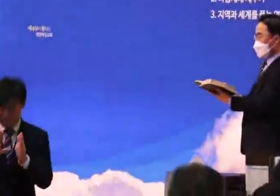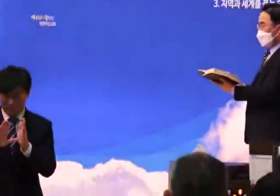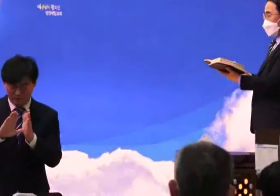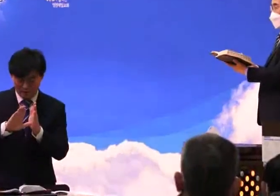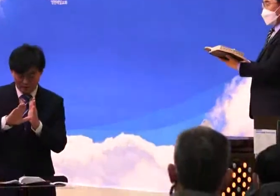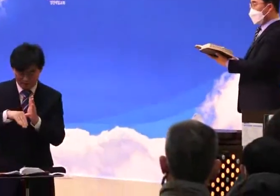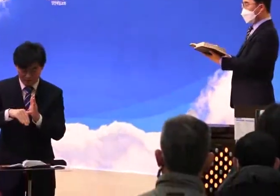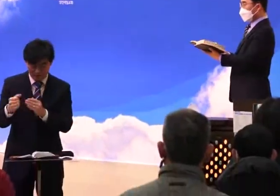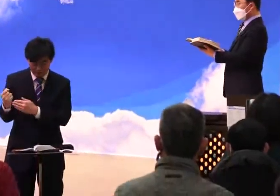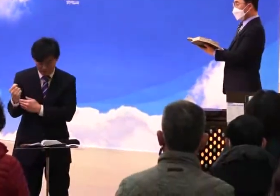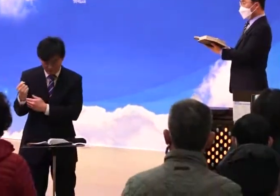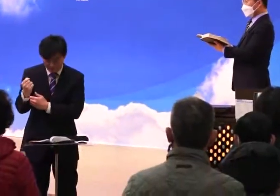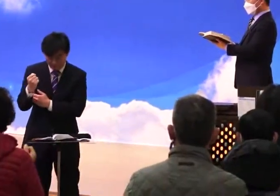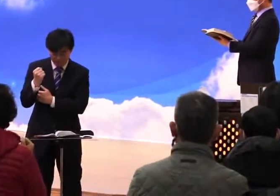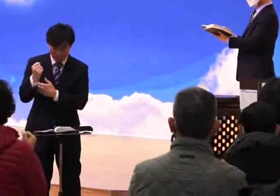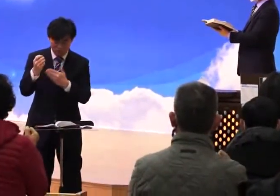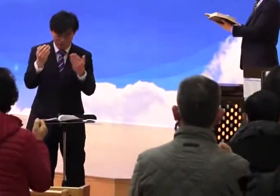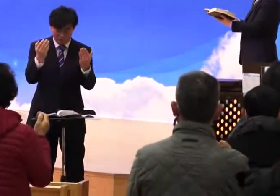어려울 때